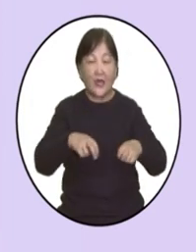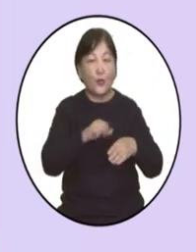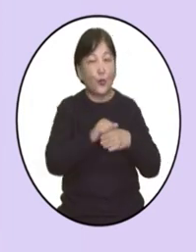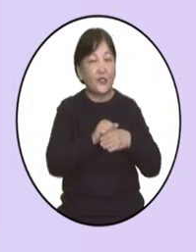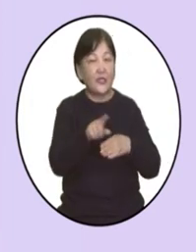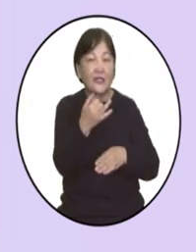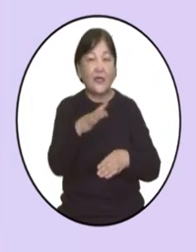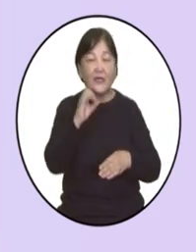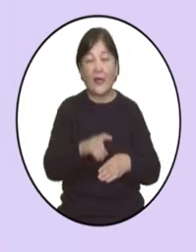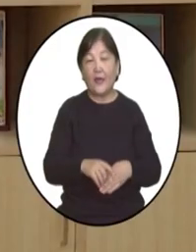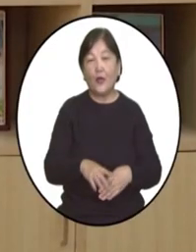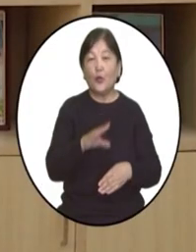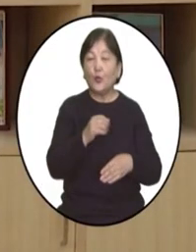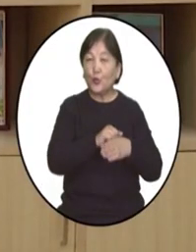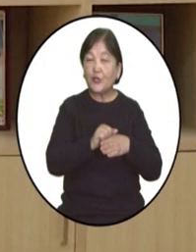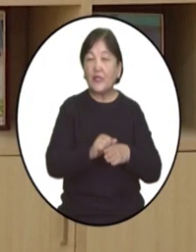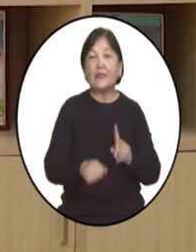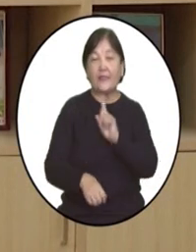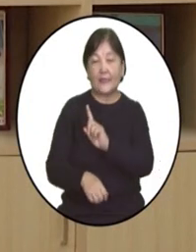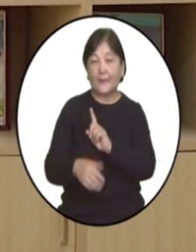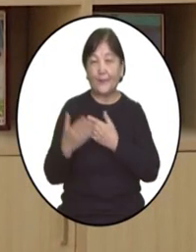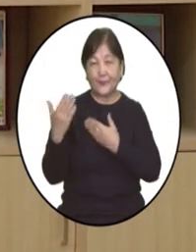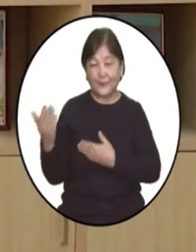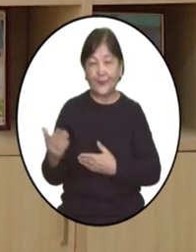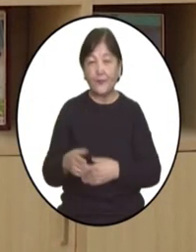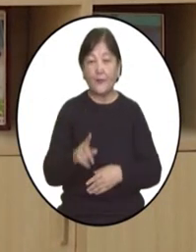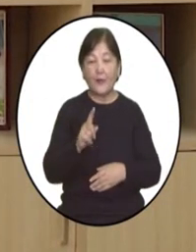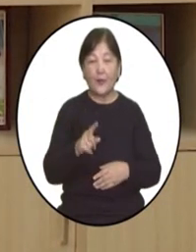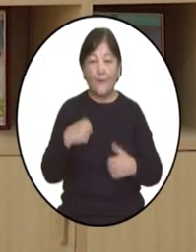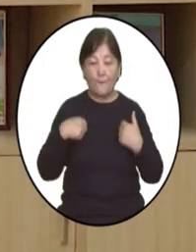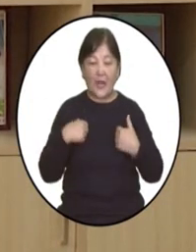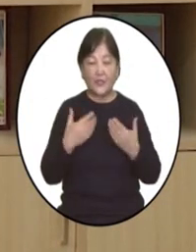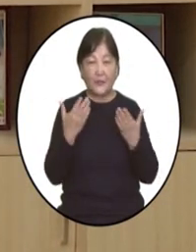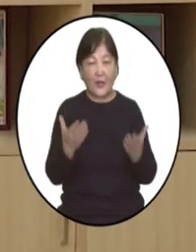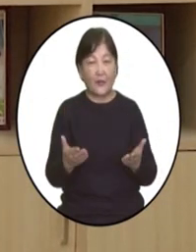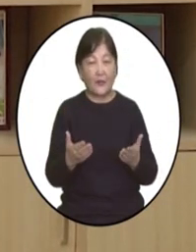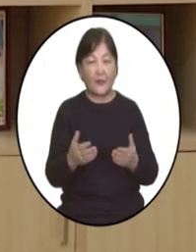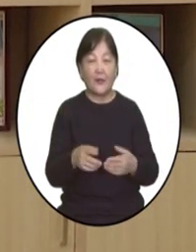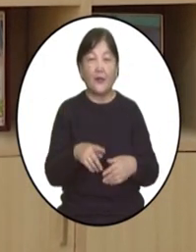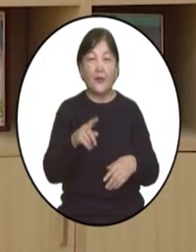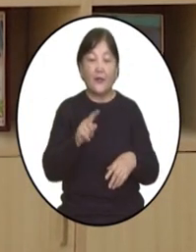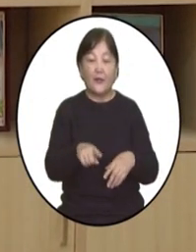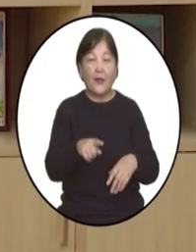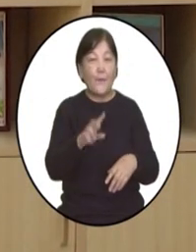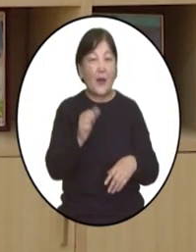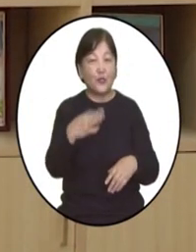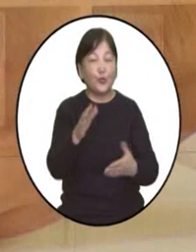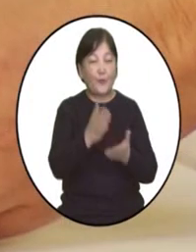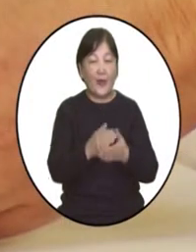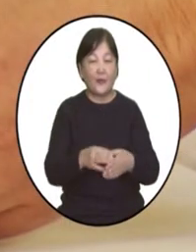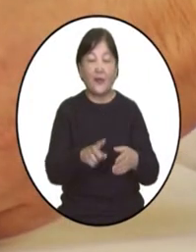Туршилт номер 1. За, бидний өмнө байгаа энэ багаж нь хий хуйлуудыг шалгадаг багаж байна. За,